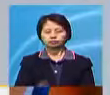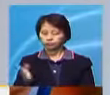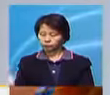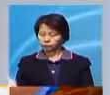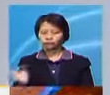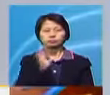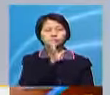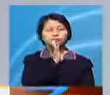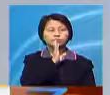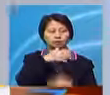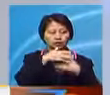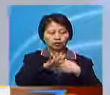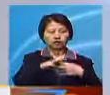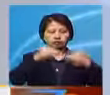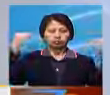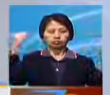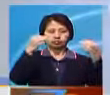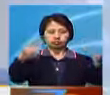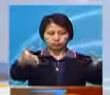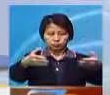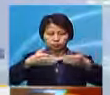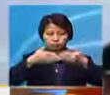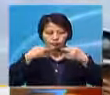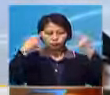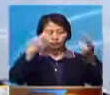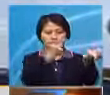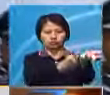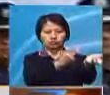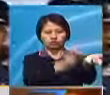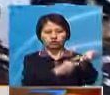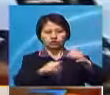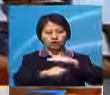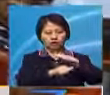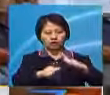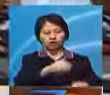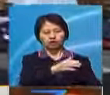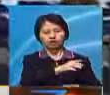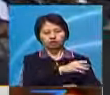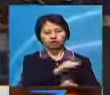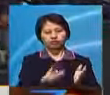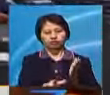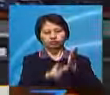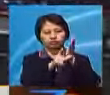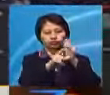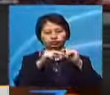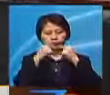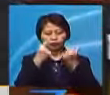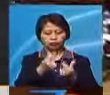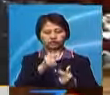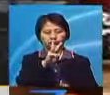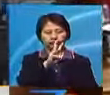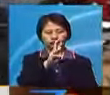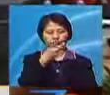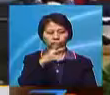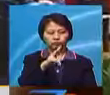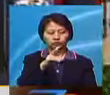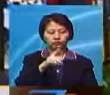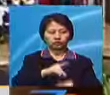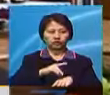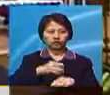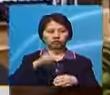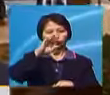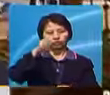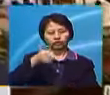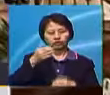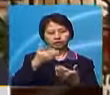Beliau berkata demikian selepas majlis penutupan rasmi khusus asas pembantu penguasa Kasam Greg W17 di Bukit